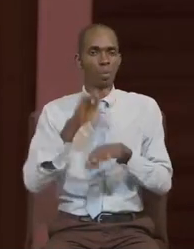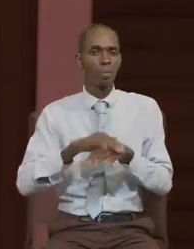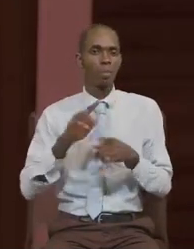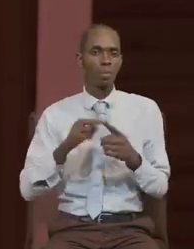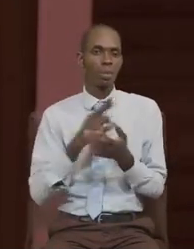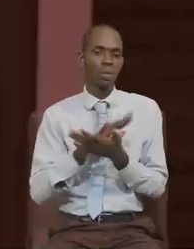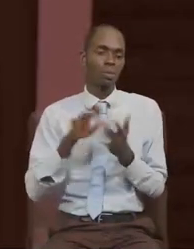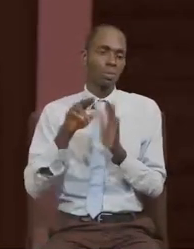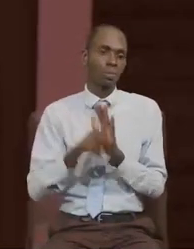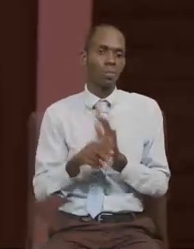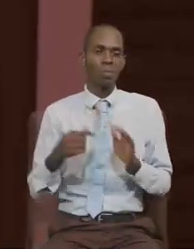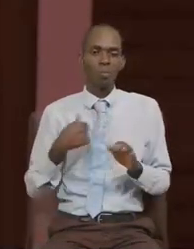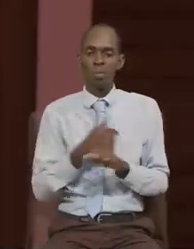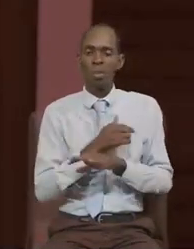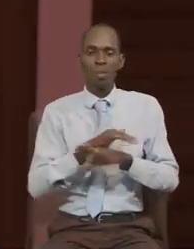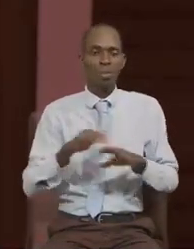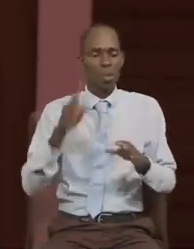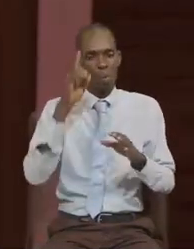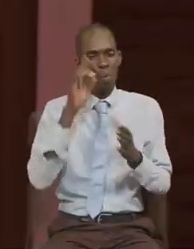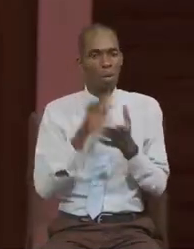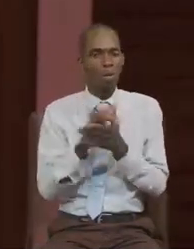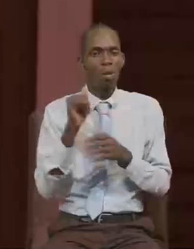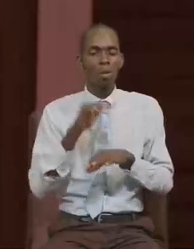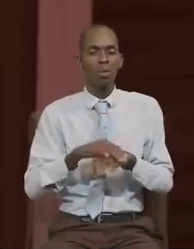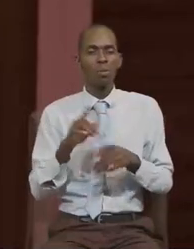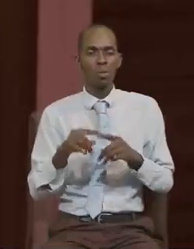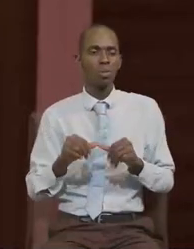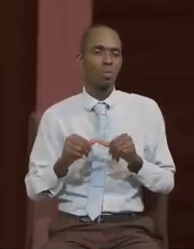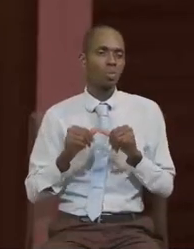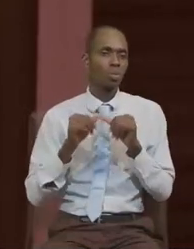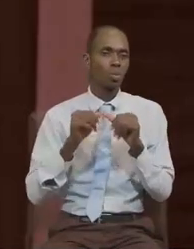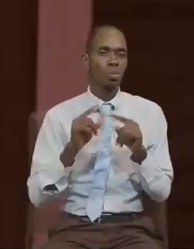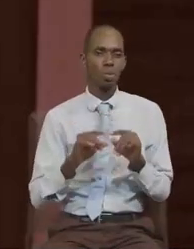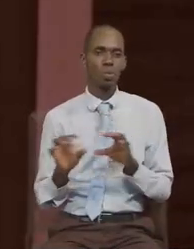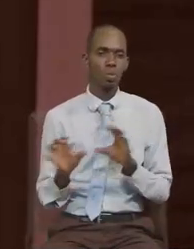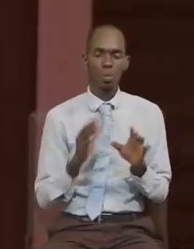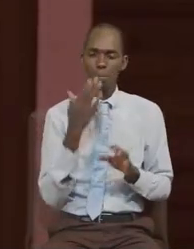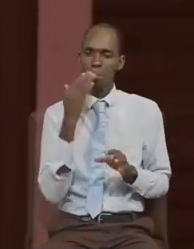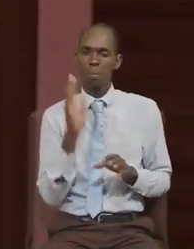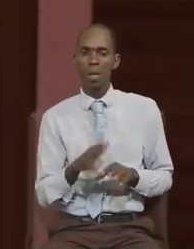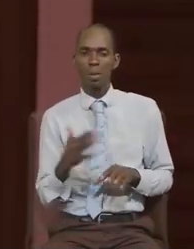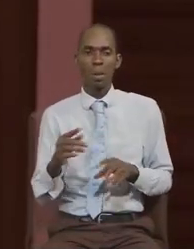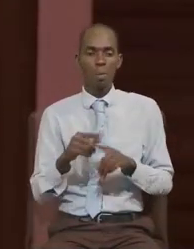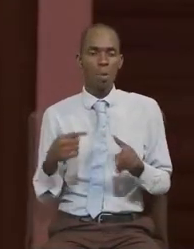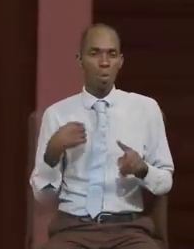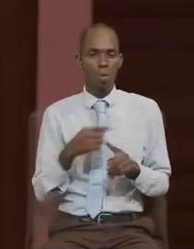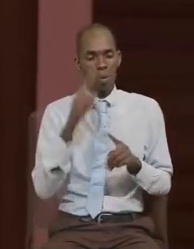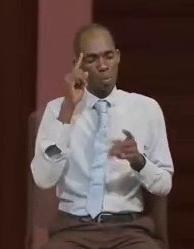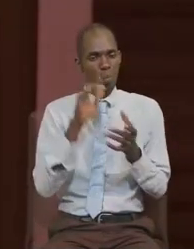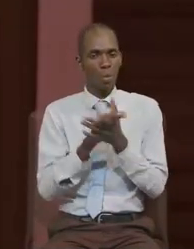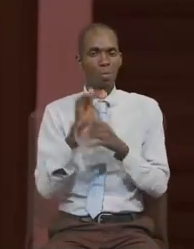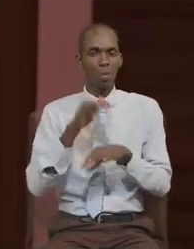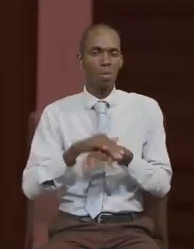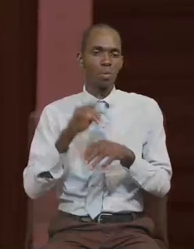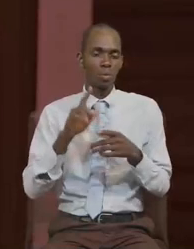croit pas pour continuer à faire le mal. On croit pour la justice. Car c'est